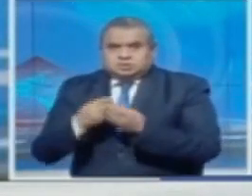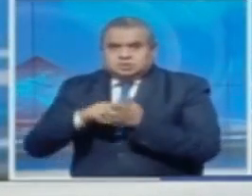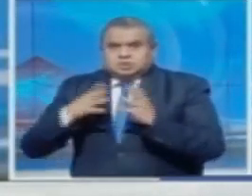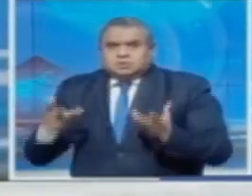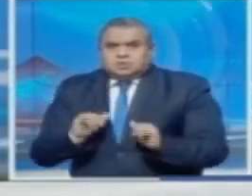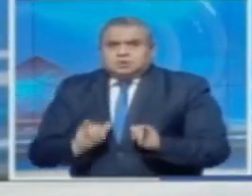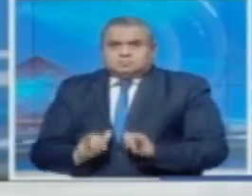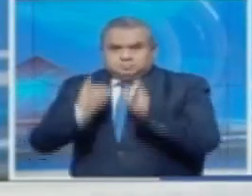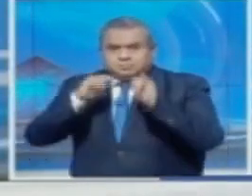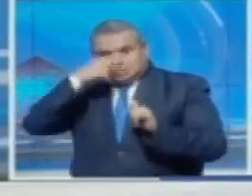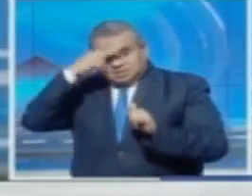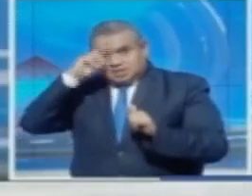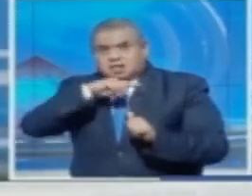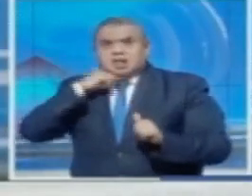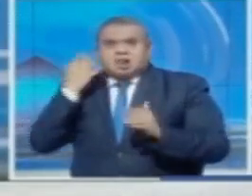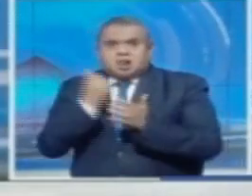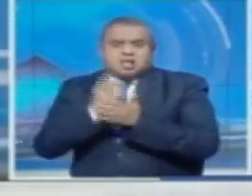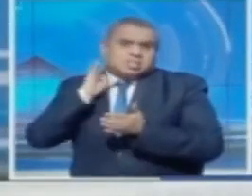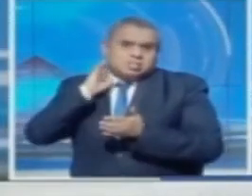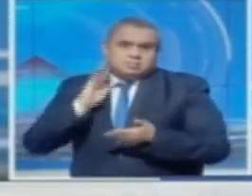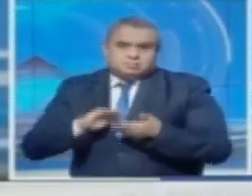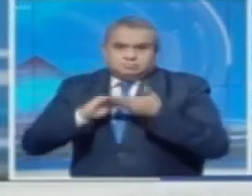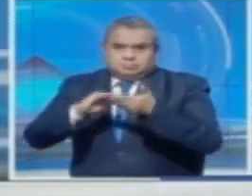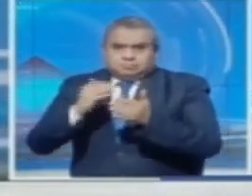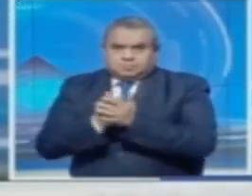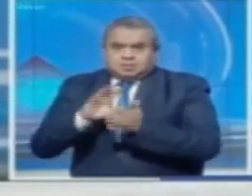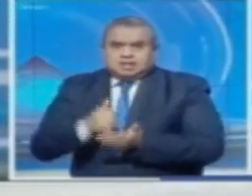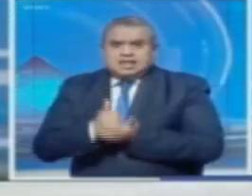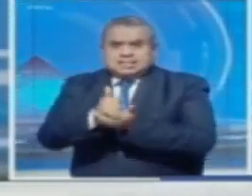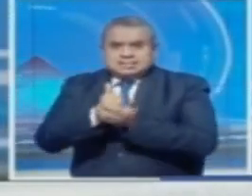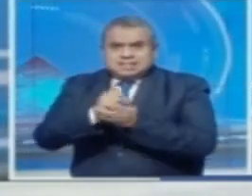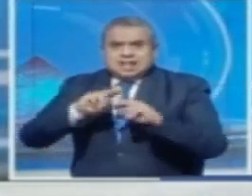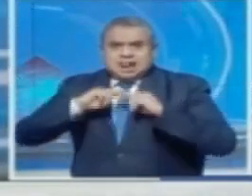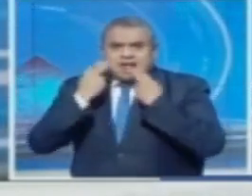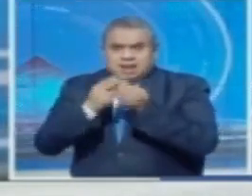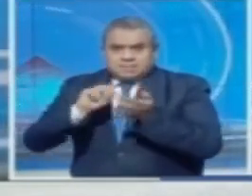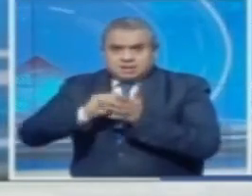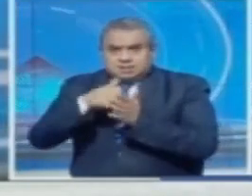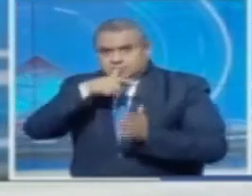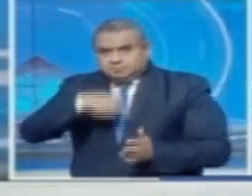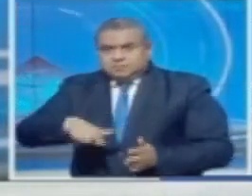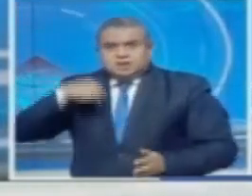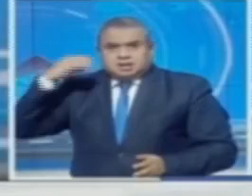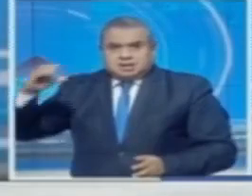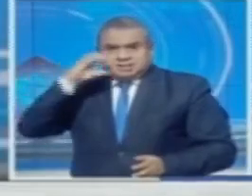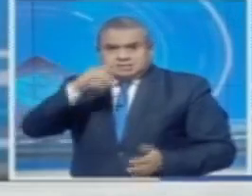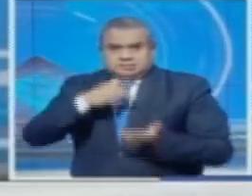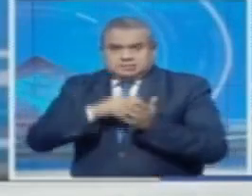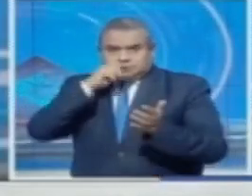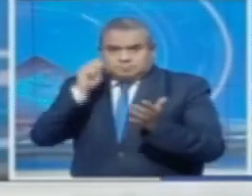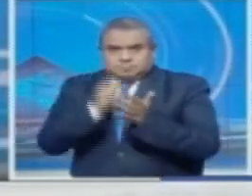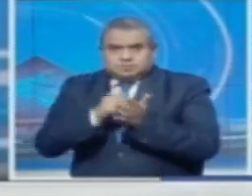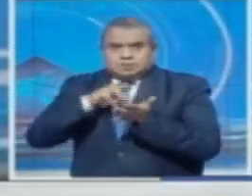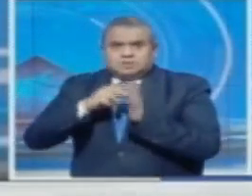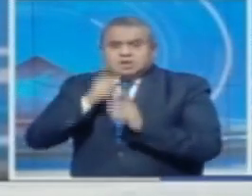شراكات النمو الأخضر ضمن فعاليات قمة ميثاق التمويل العالمي الجديد، أشار الرئيس السيسي إلى أن الواقع